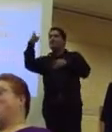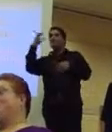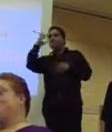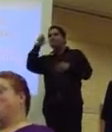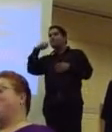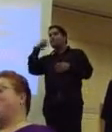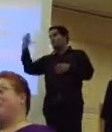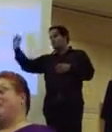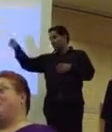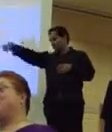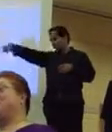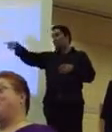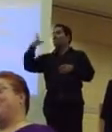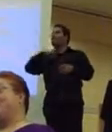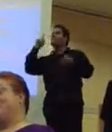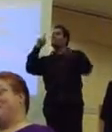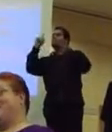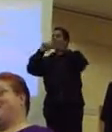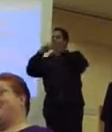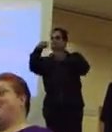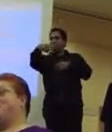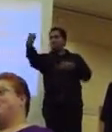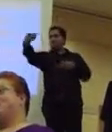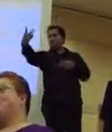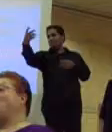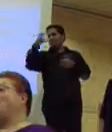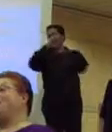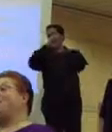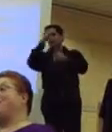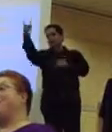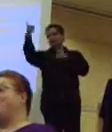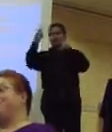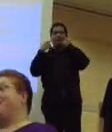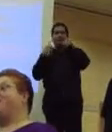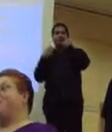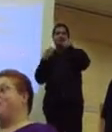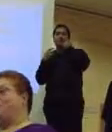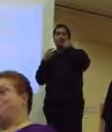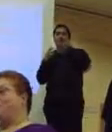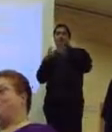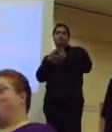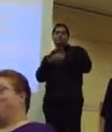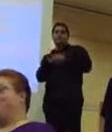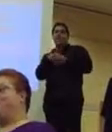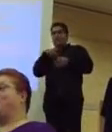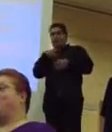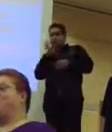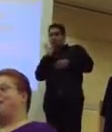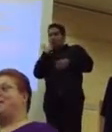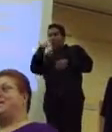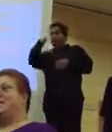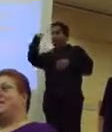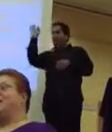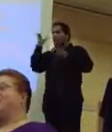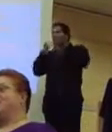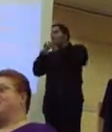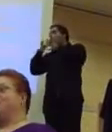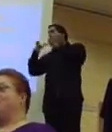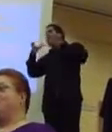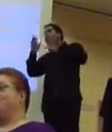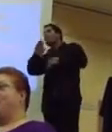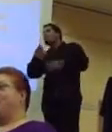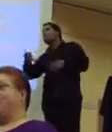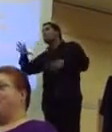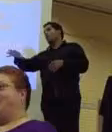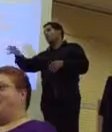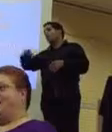Πρέπει να μου το πείτε από νωρίς γιατί γυρίζουν γρήγορα. Ψάχνω κάθε φορά να κάνω μεγαλύτερο παιδότοπο. Η συγκεκριμένη συνάντηση είχε